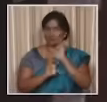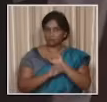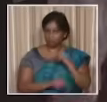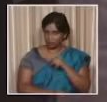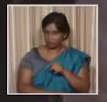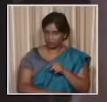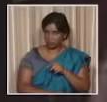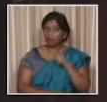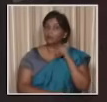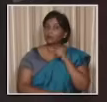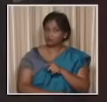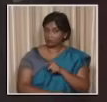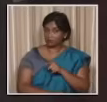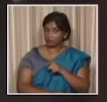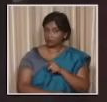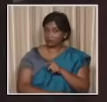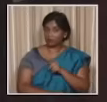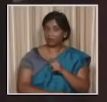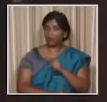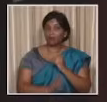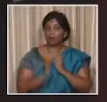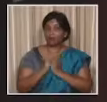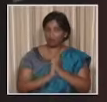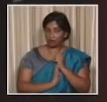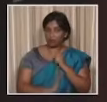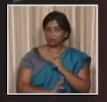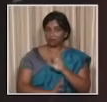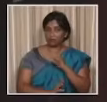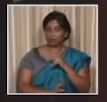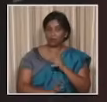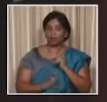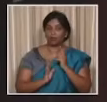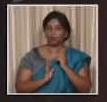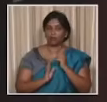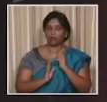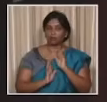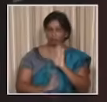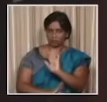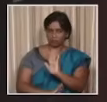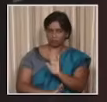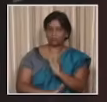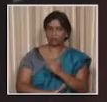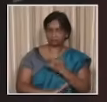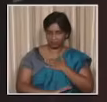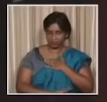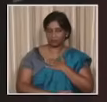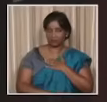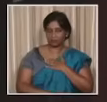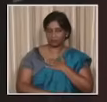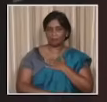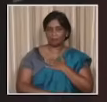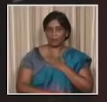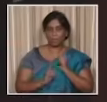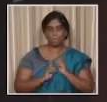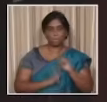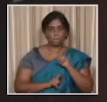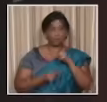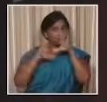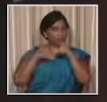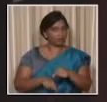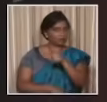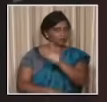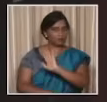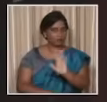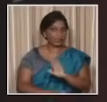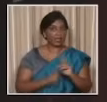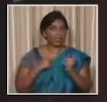කරනවා. එතුමා වරප්‍රසාද යටතේ සමාවෙන්න එතුමා පොයින්ට් මට පොඩ්ඩක් මේක පාර්ලිමේන්තුව වගේ බූදලයක් නෙවෙයි.